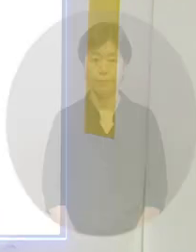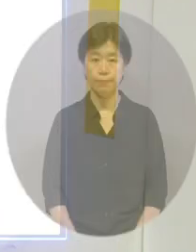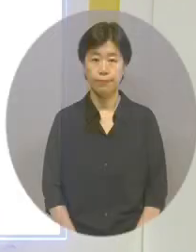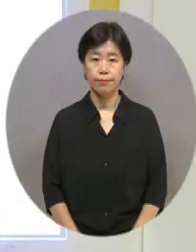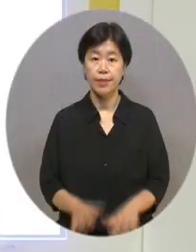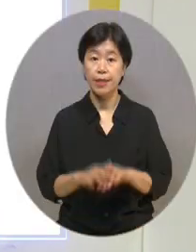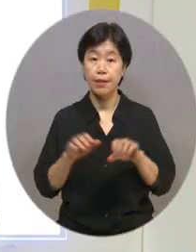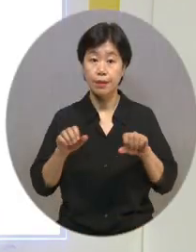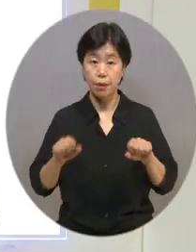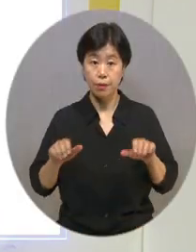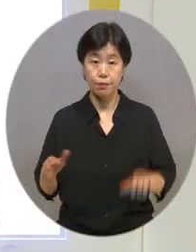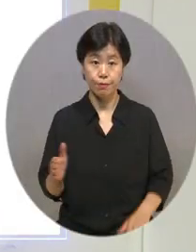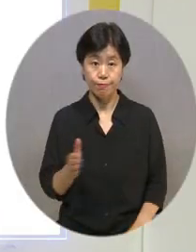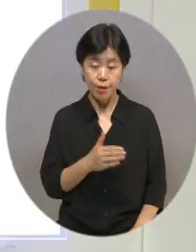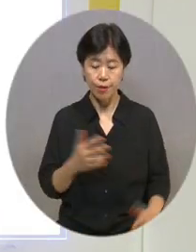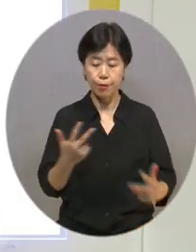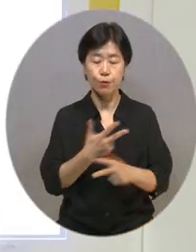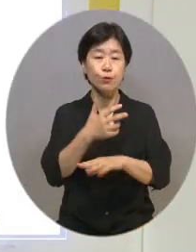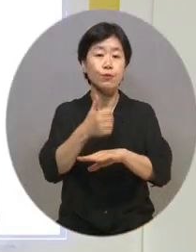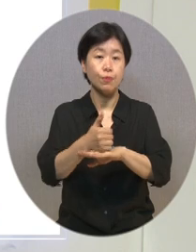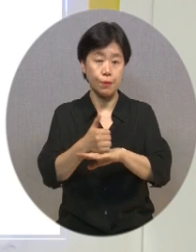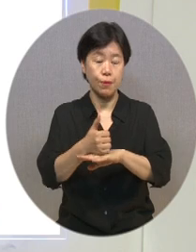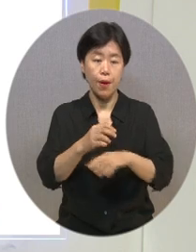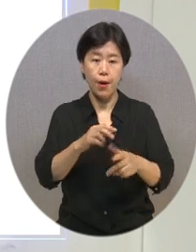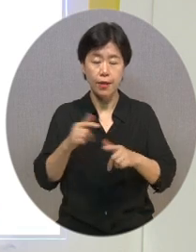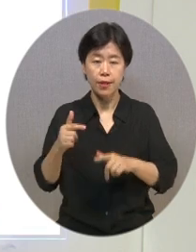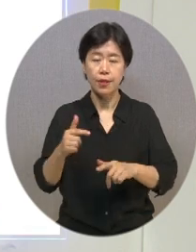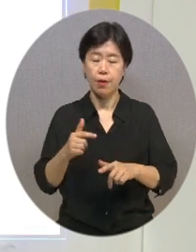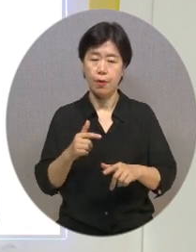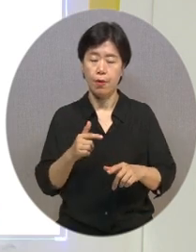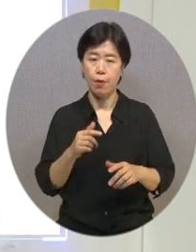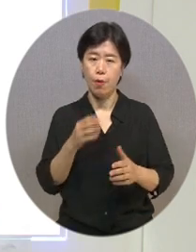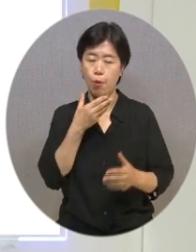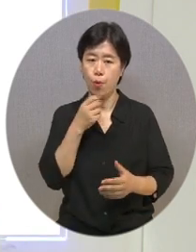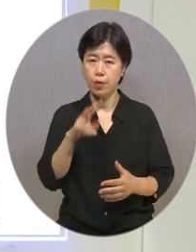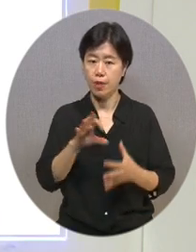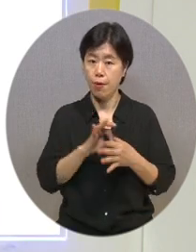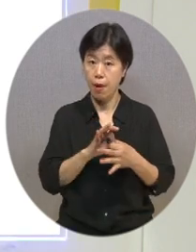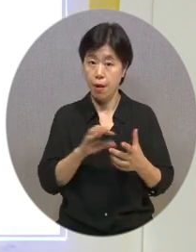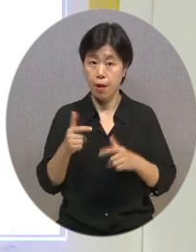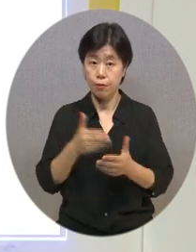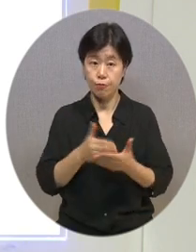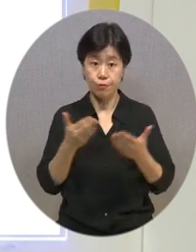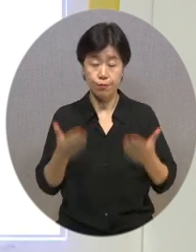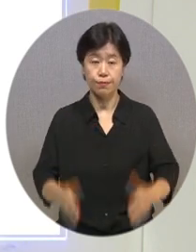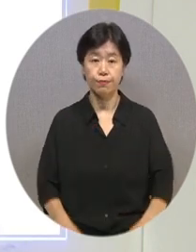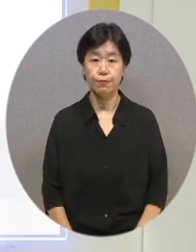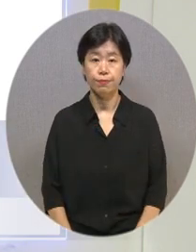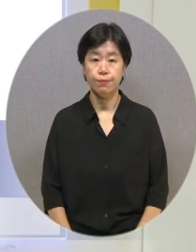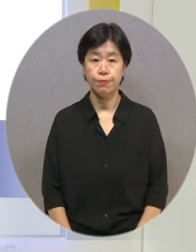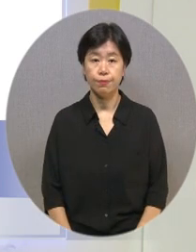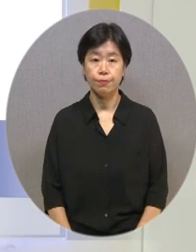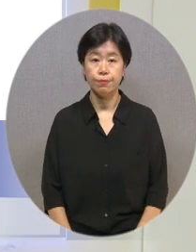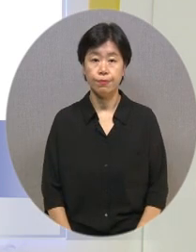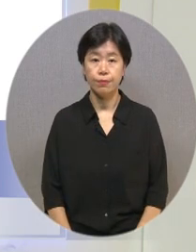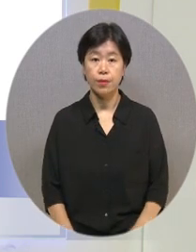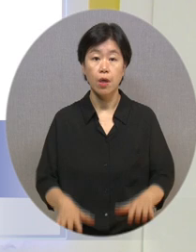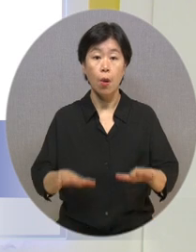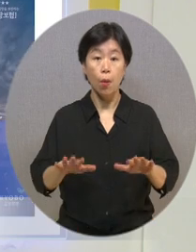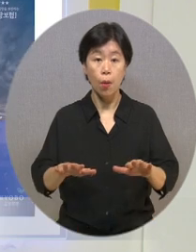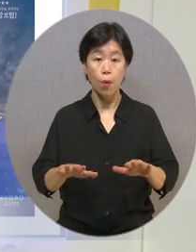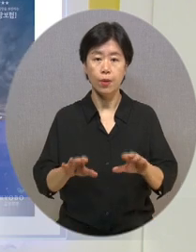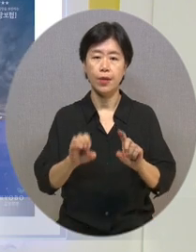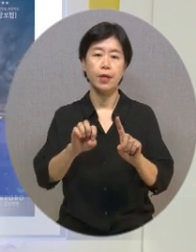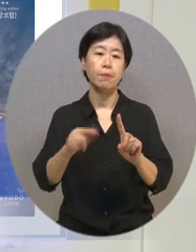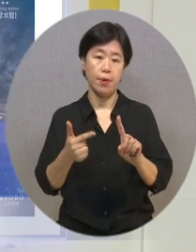안녕하세요 지금부터 한 주간의 복지의 소식을 장애인 신문과 함께 만나봅니다 먼저 오늘 장애인